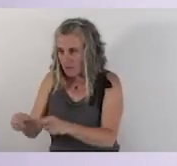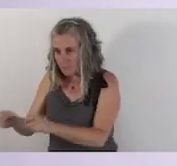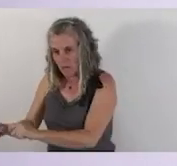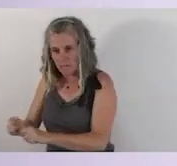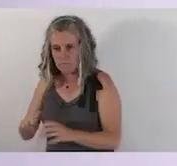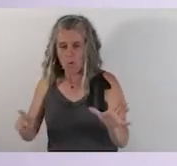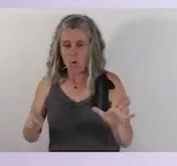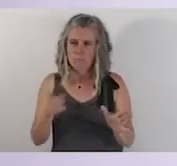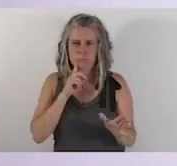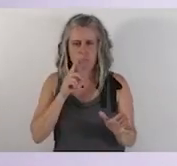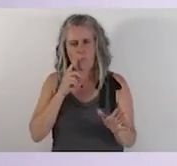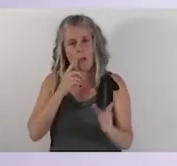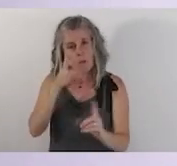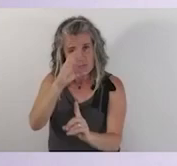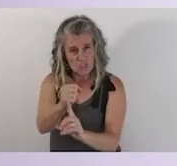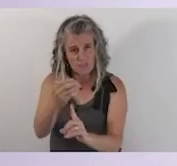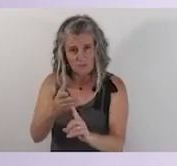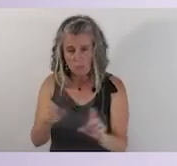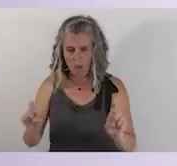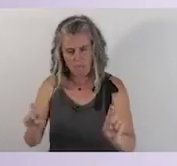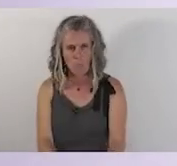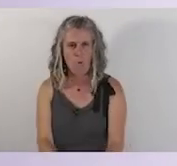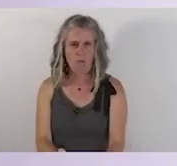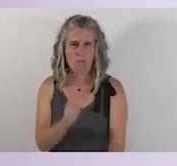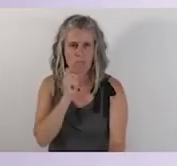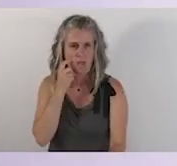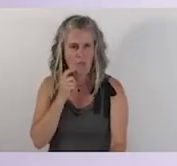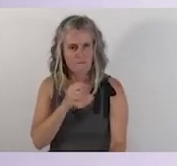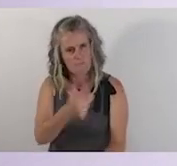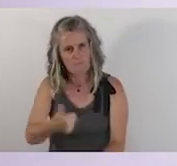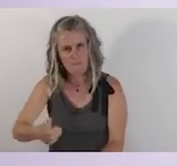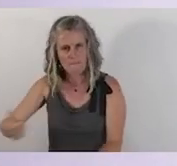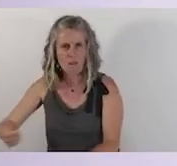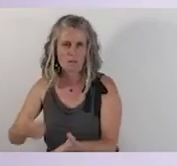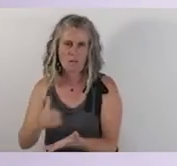d'élèves par classe. Merci. Merci, Julien.